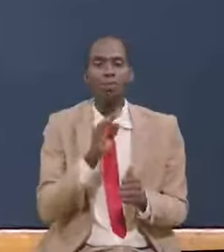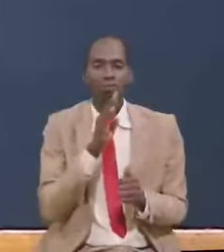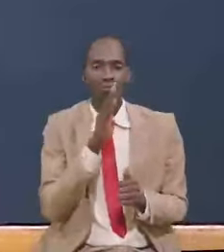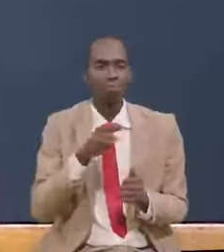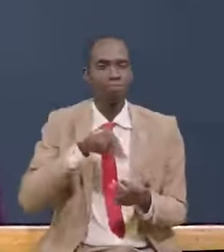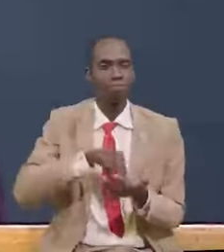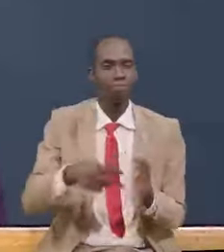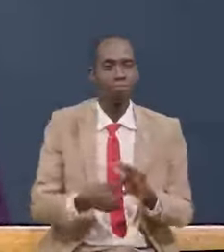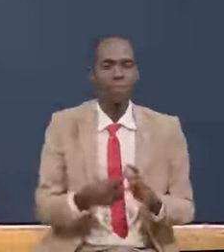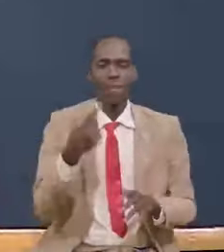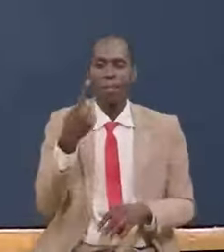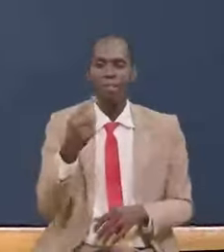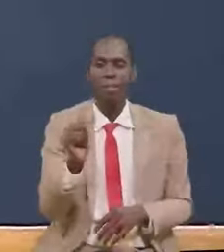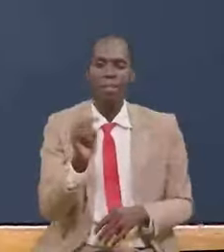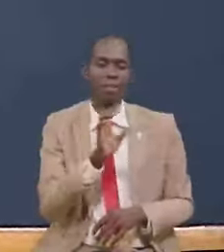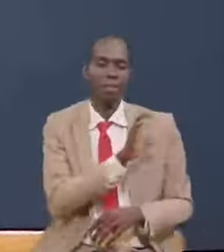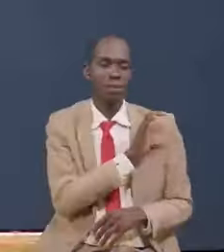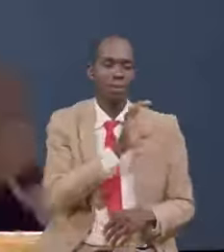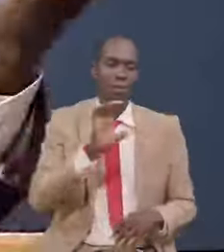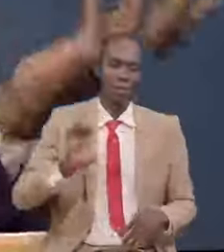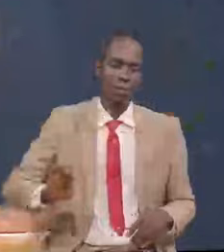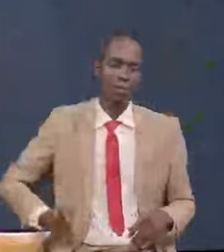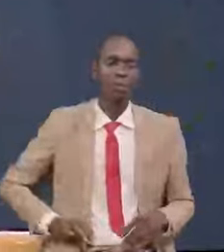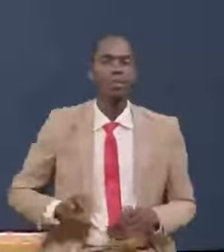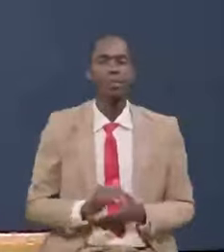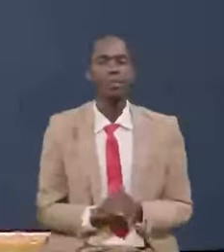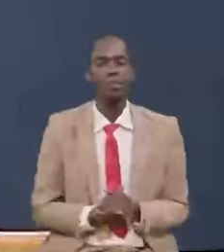Ce qui signifie Christ.